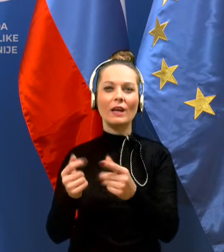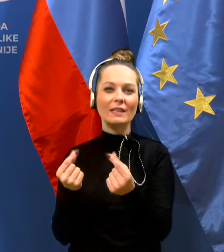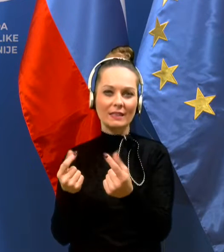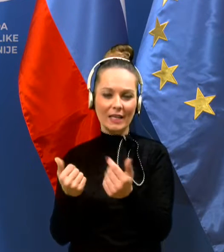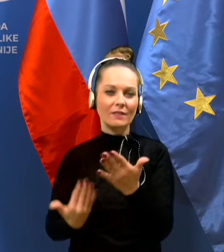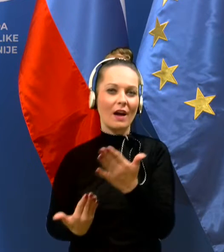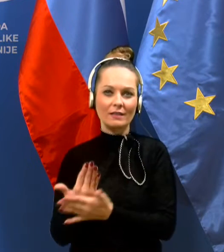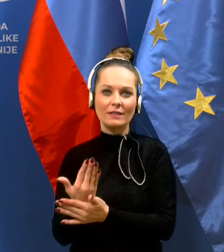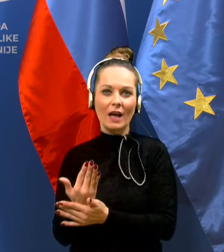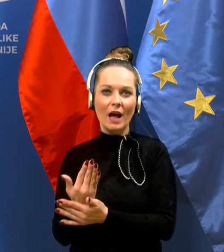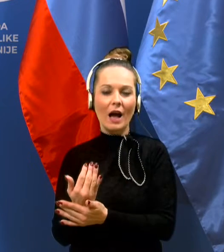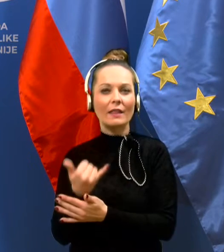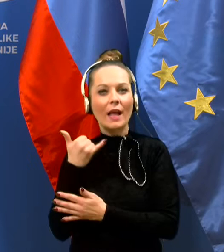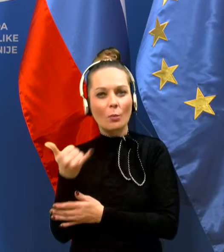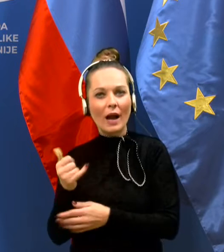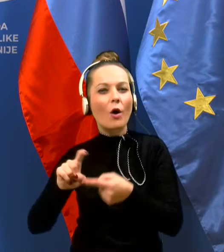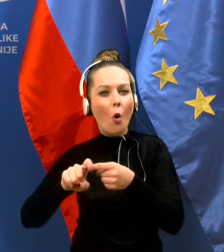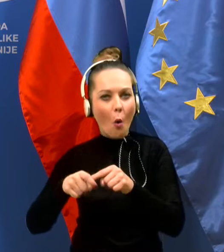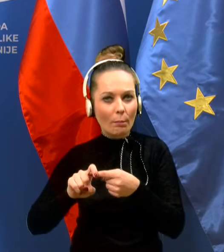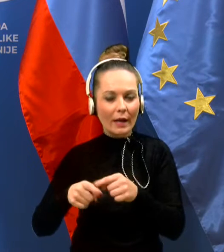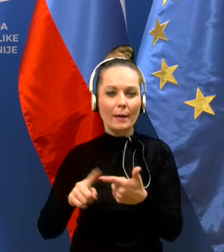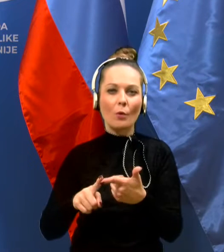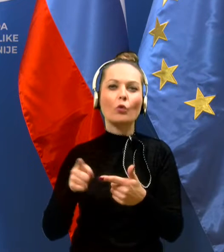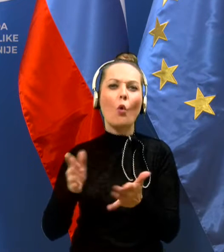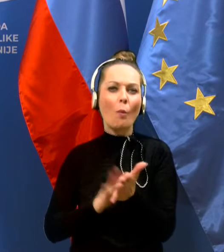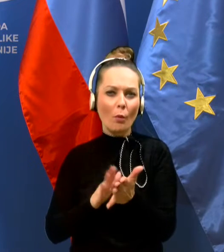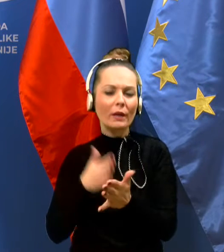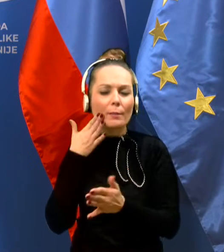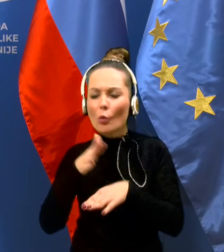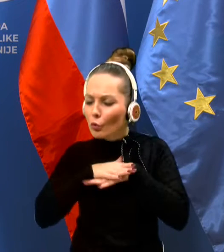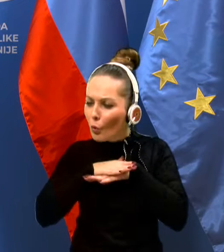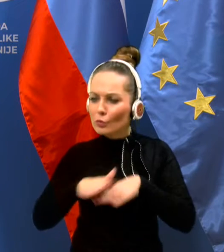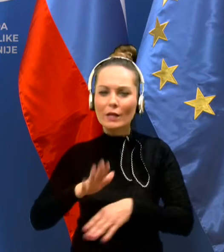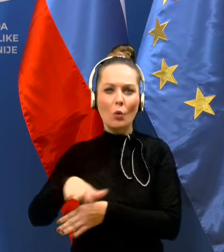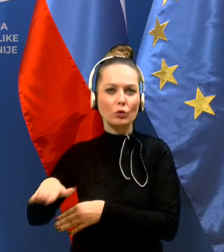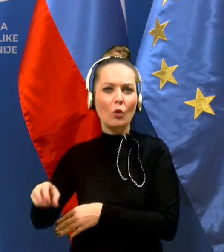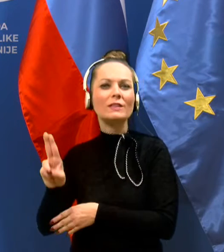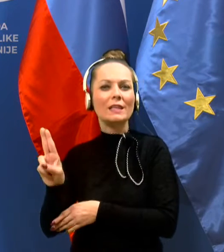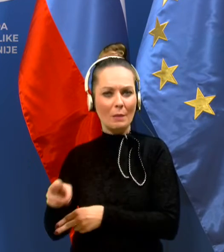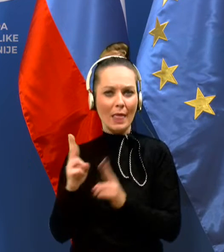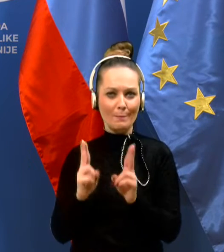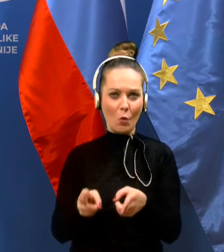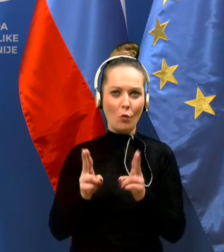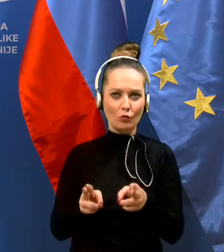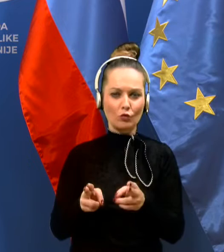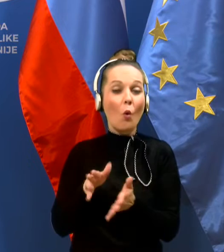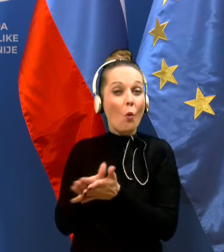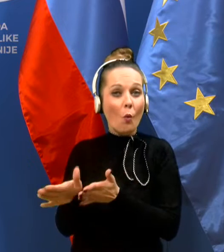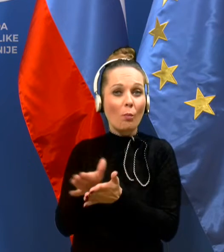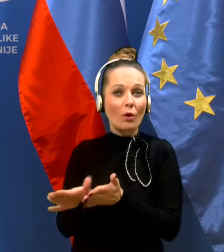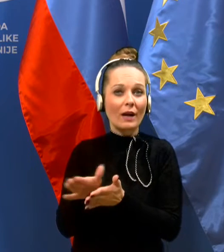za telekomunikacijsko opremo, kar pomeni, da bodo vsi otroci imeli možnost